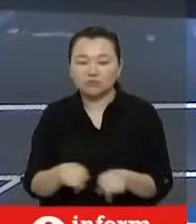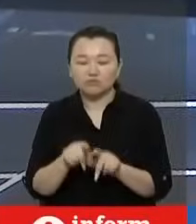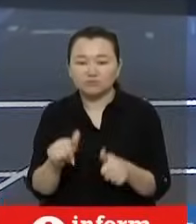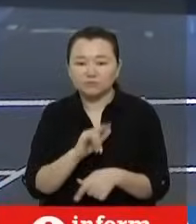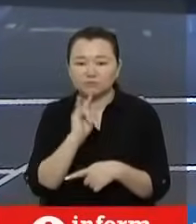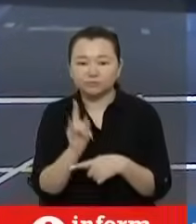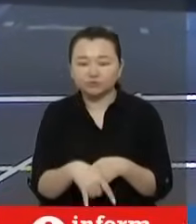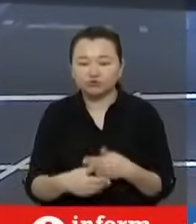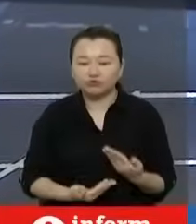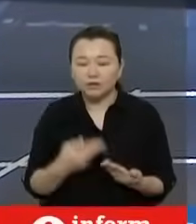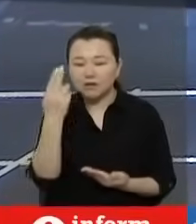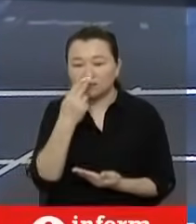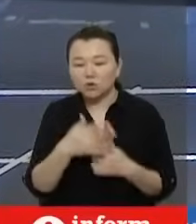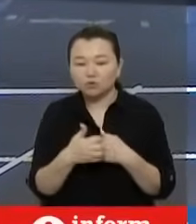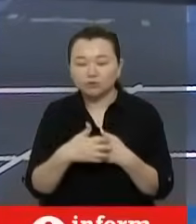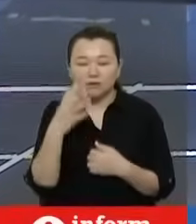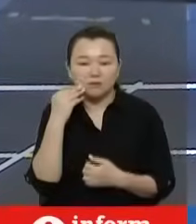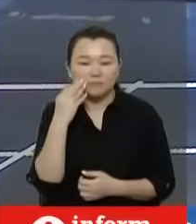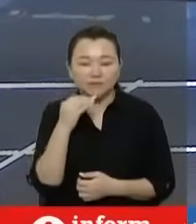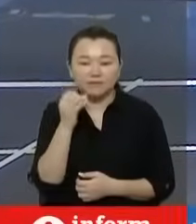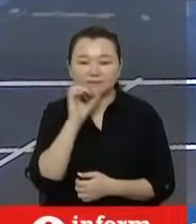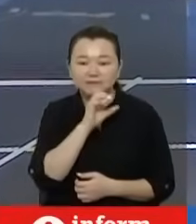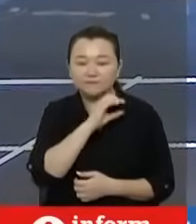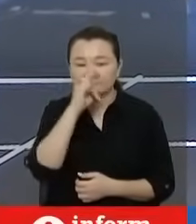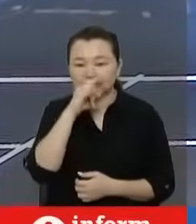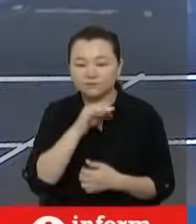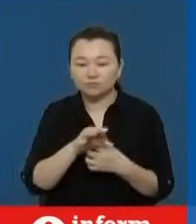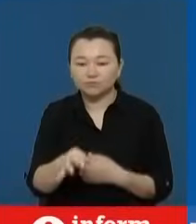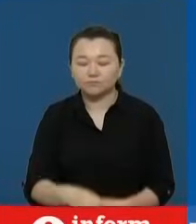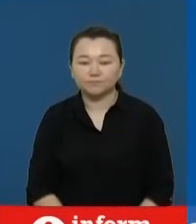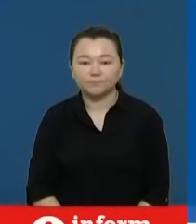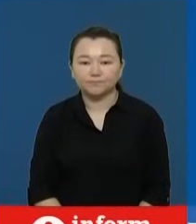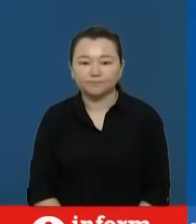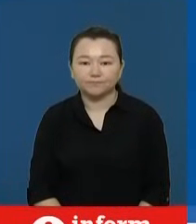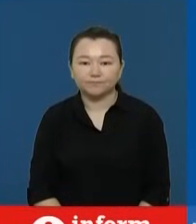обманула жителей Астаны, Кокшетау, Алматы и Северо-Казахстанской области.